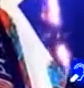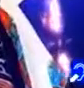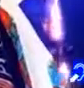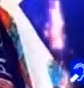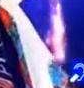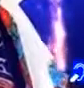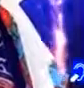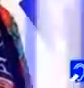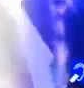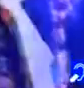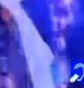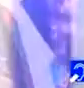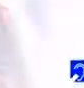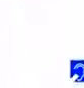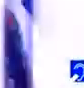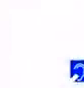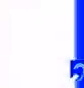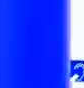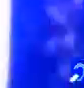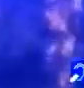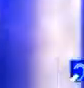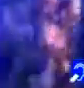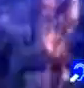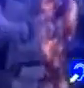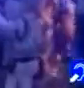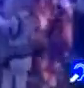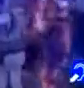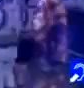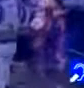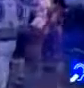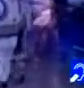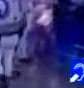muzică populară Sofia Vicoveanca, privighetoarea Bucovinei.